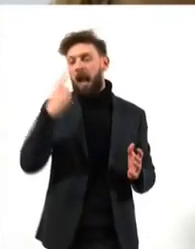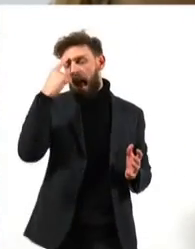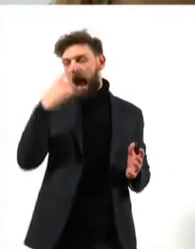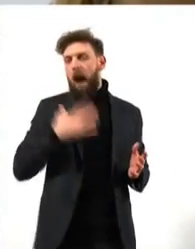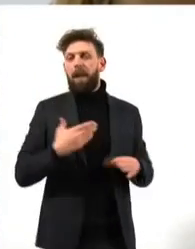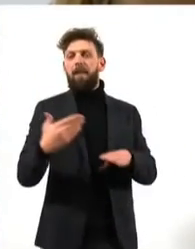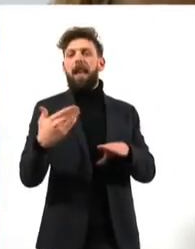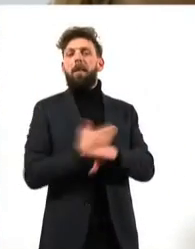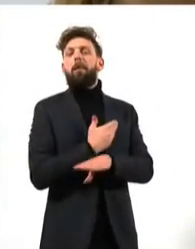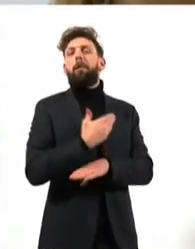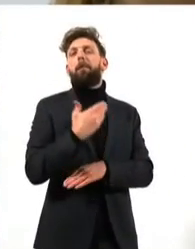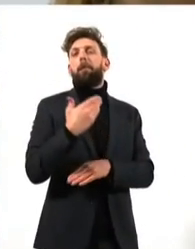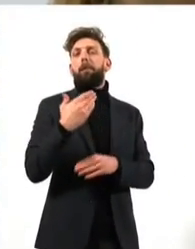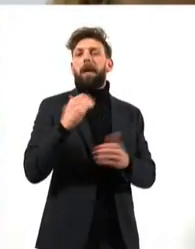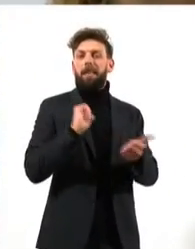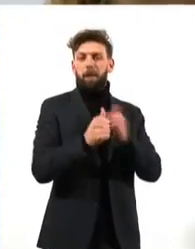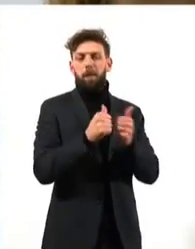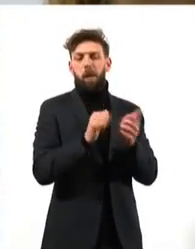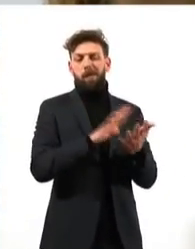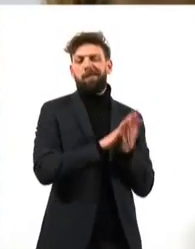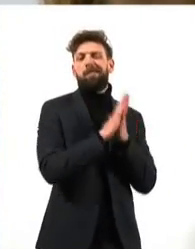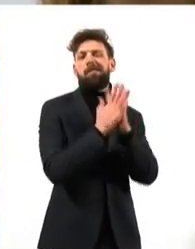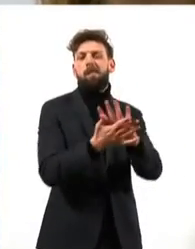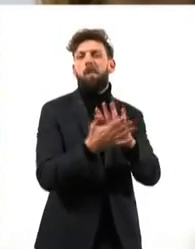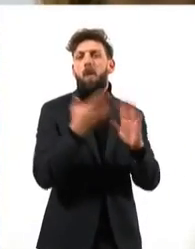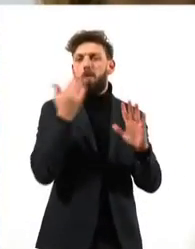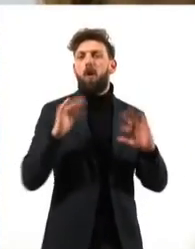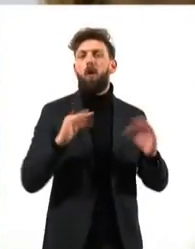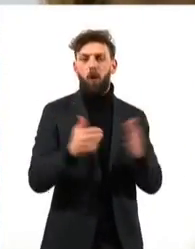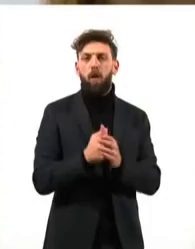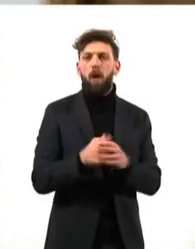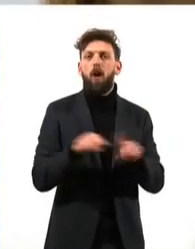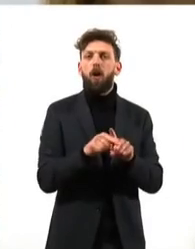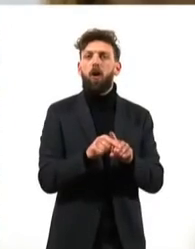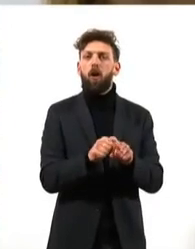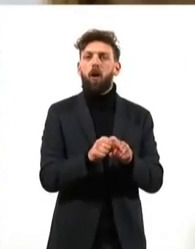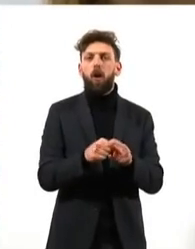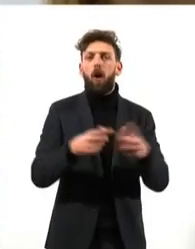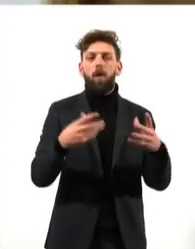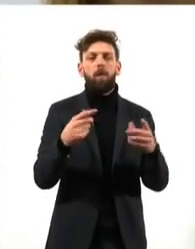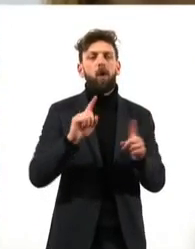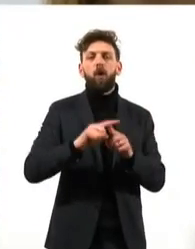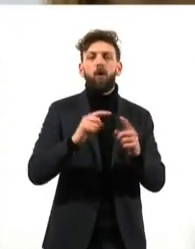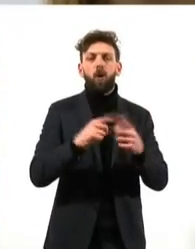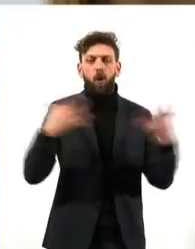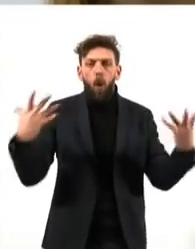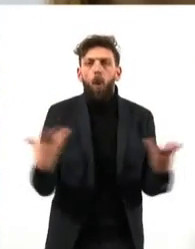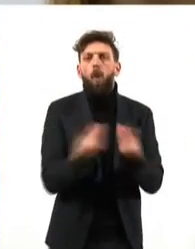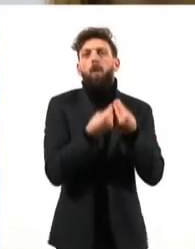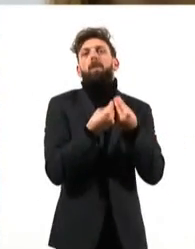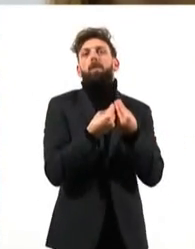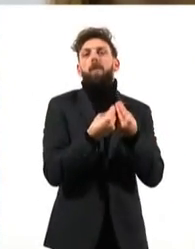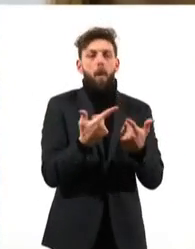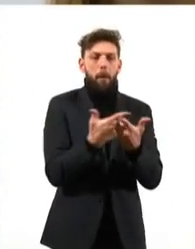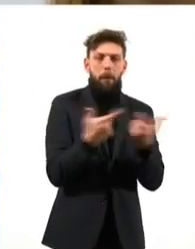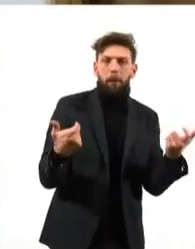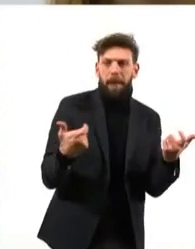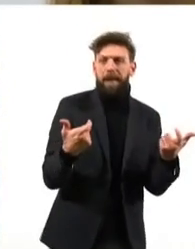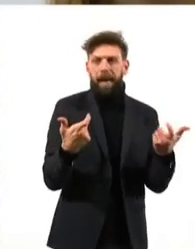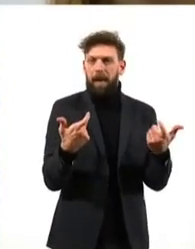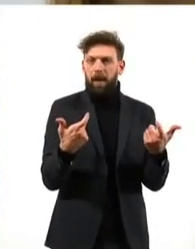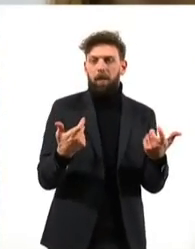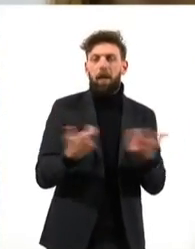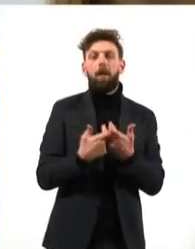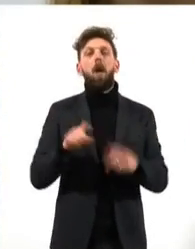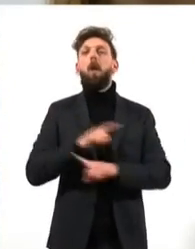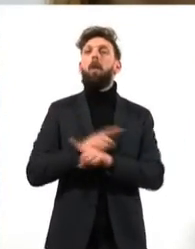qu'il faut vendre, c'est un pack. C'est-à-dire que les jeunes ont plus besoin de matériel pour pratiquer le sport, en fait. Parce que ce n'est pas juste un financement,